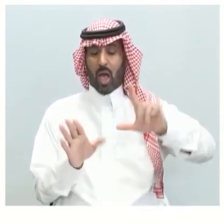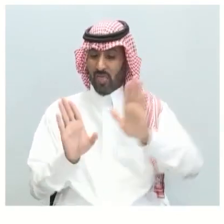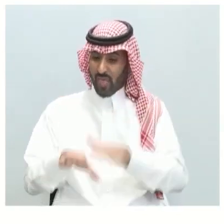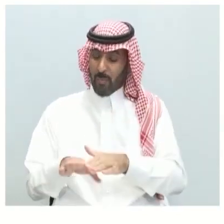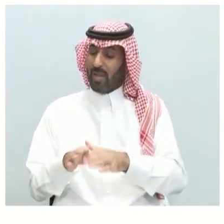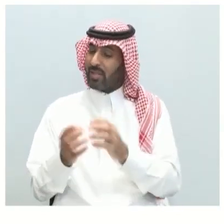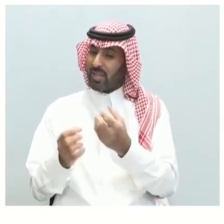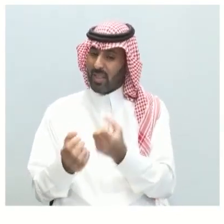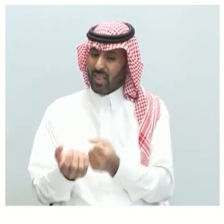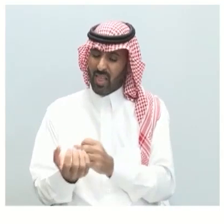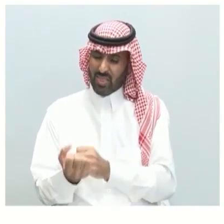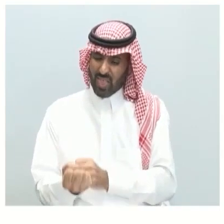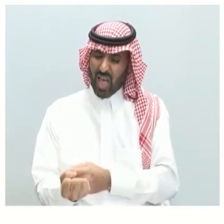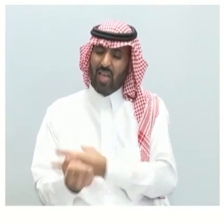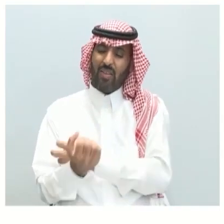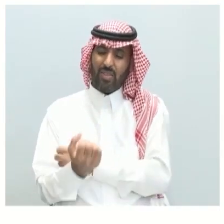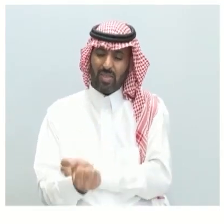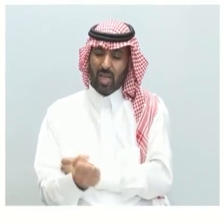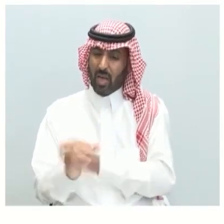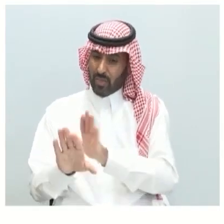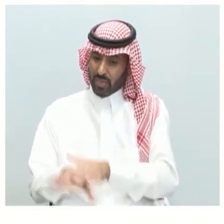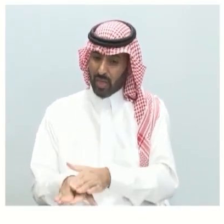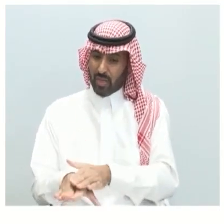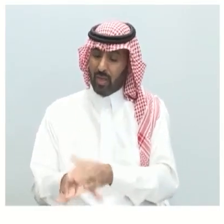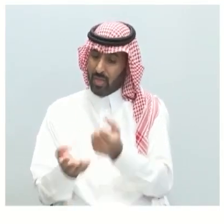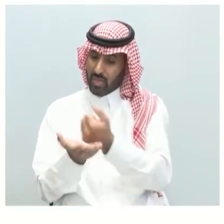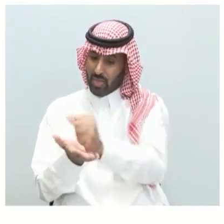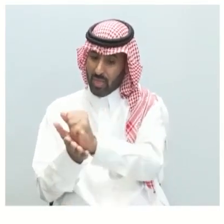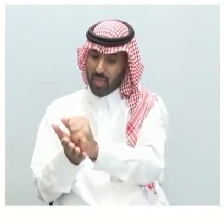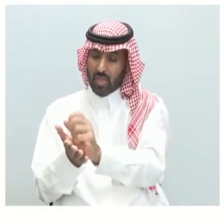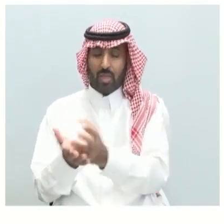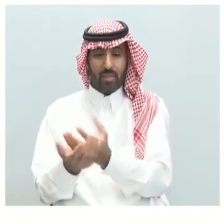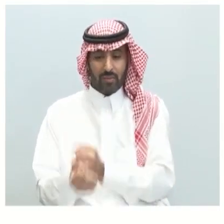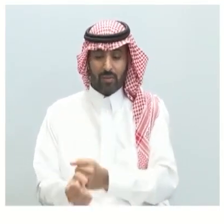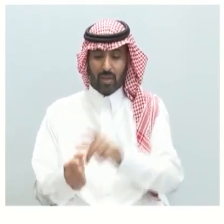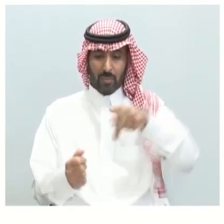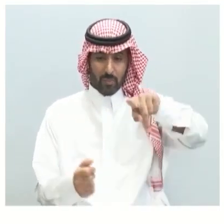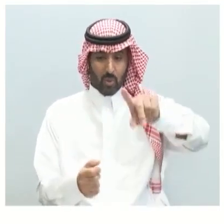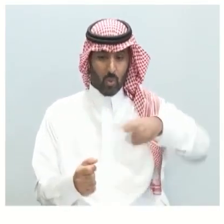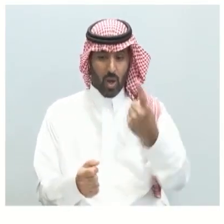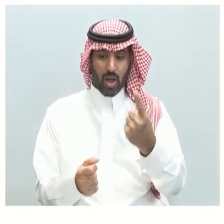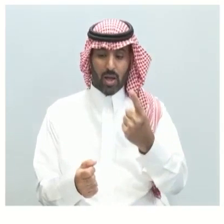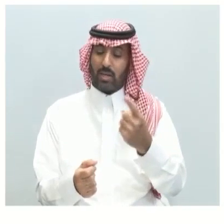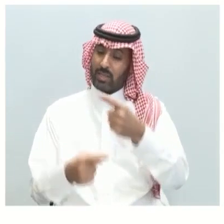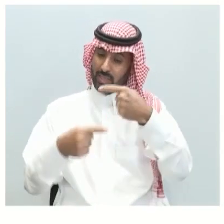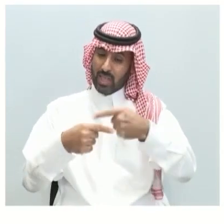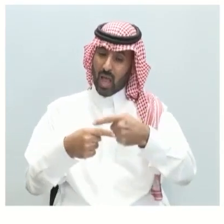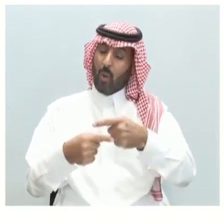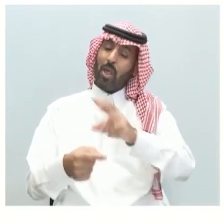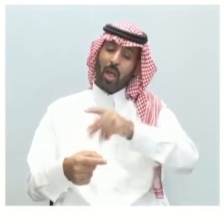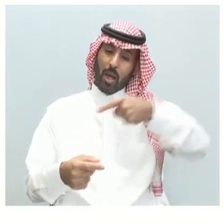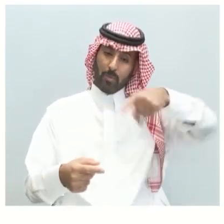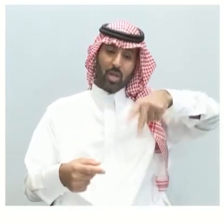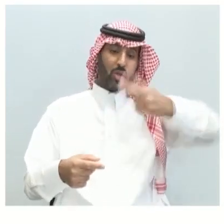ثبت الضغط الغي الضغط الغي الضغط او احذف الضغط بحيث ان البي1 تساوي البي 2